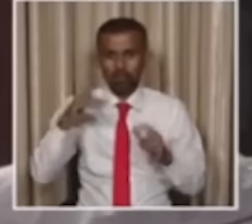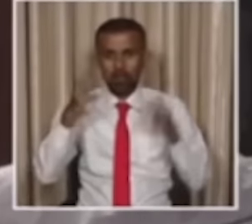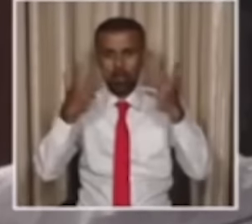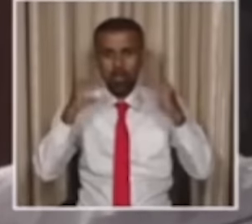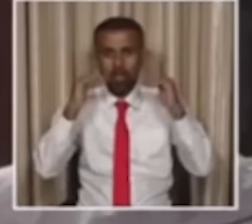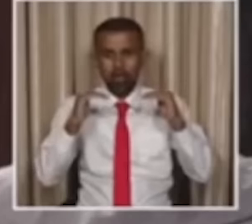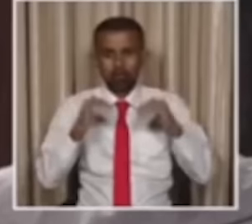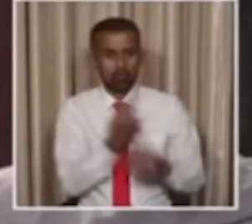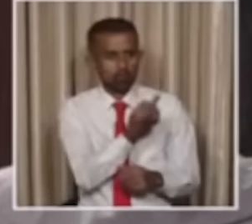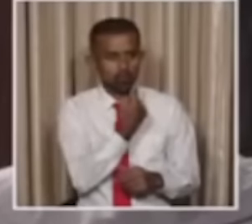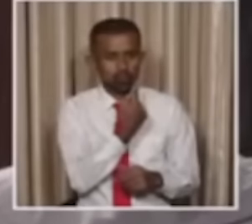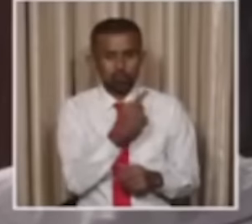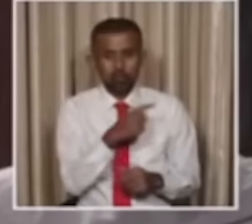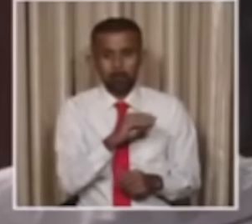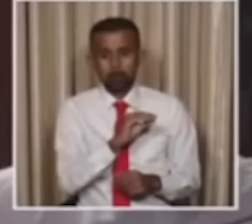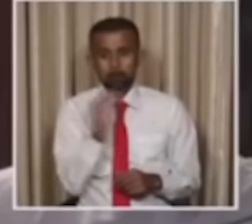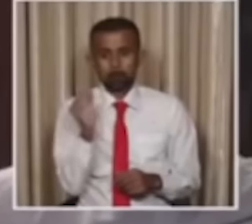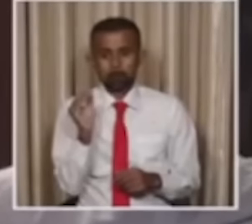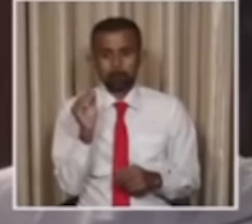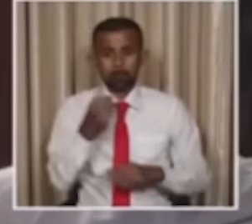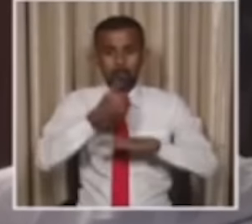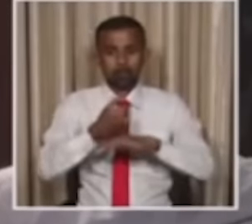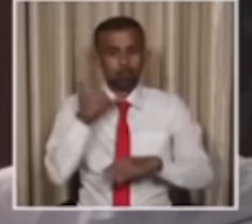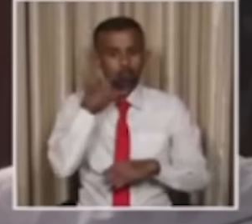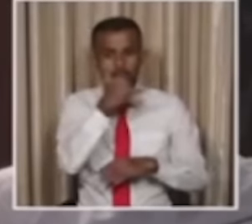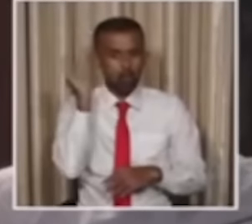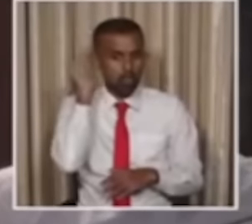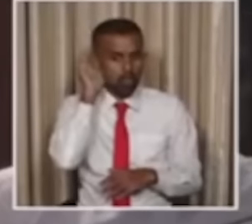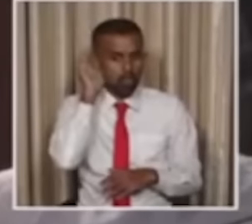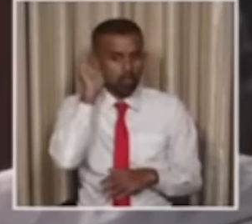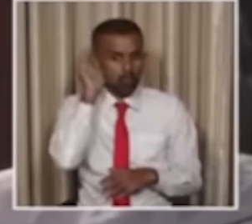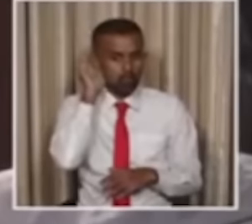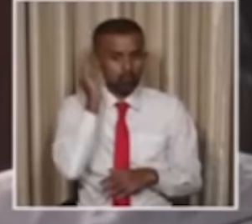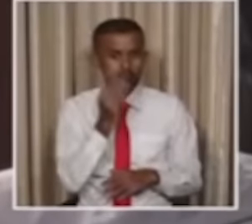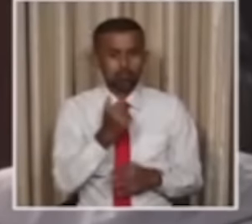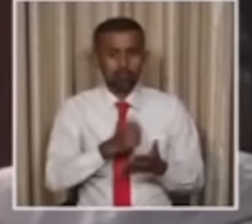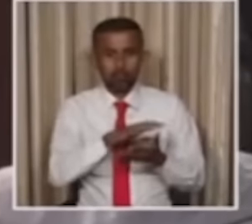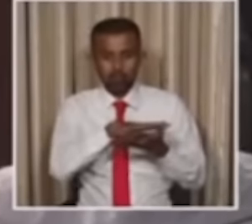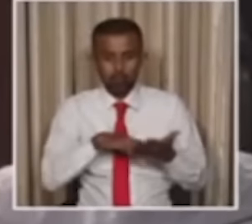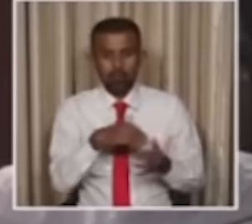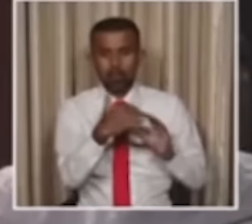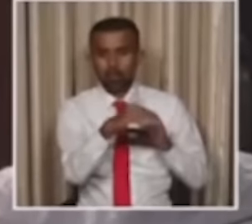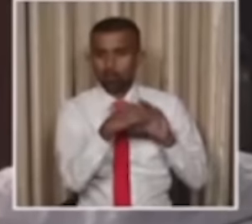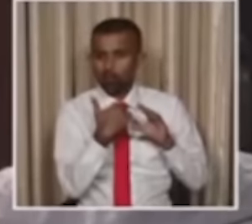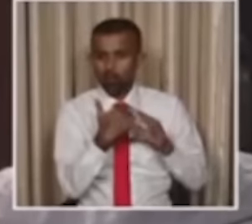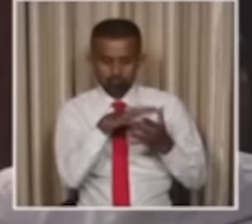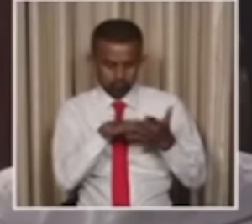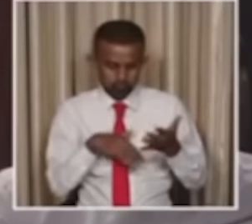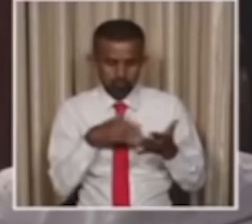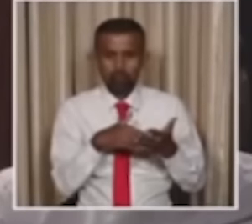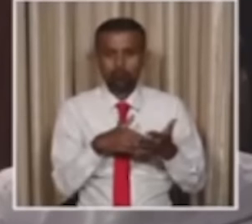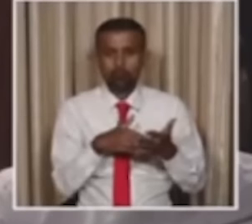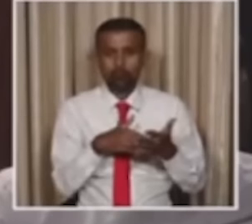අඩුයි කියලා. හැබැයි ඊට පස්සේ මම අනිත් දවසේ සංචාරක සභාපතිතුමාට කතා කරලා ඇව්වා. එතුමා මට ලේඛනයක් එව්වා. ඒ ලේඛනය තුලත්